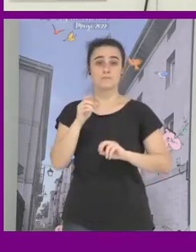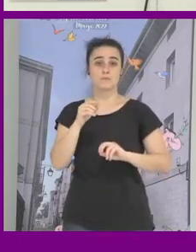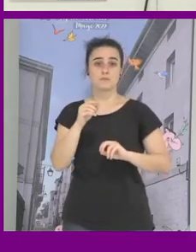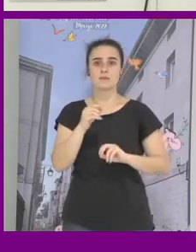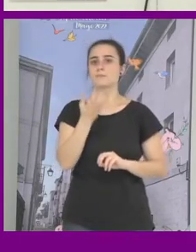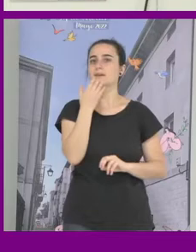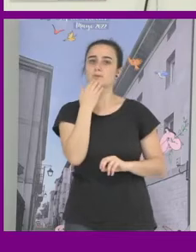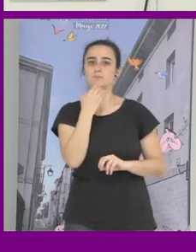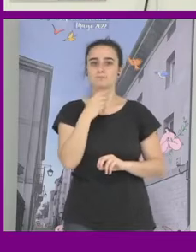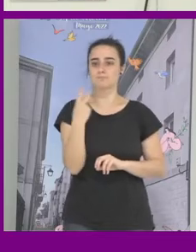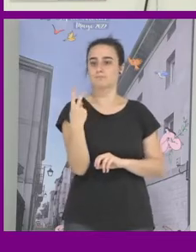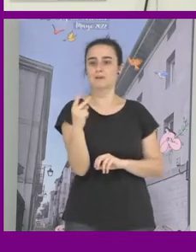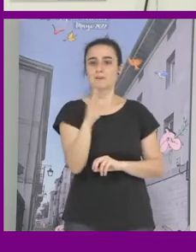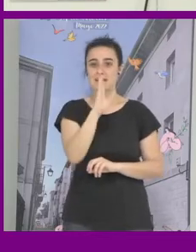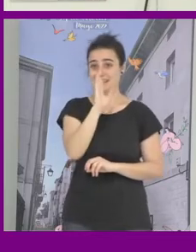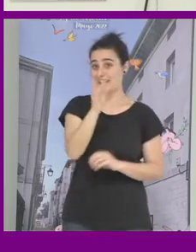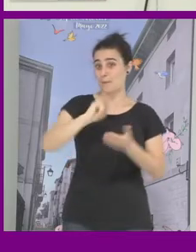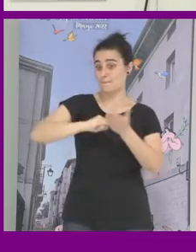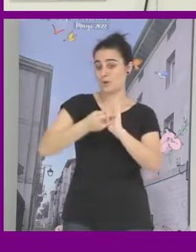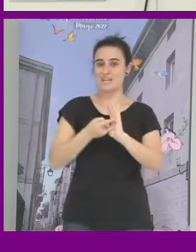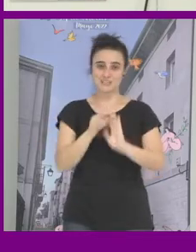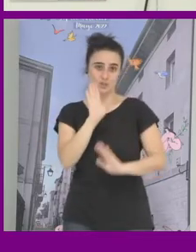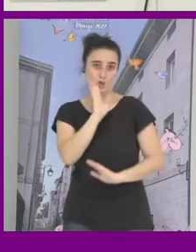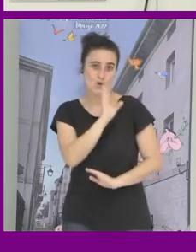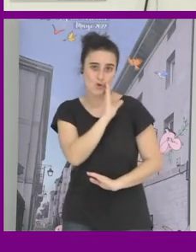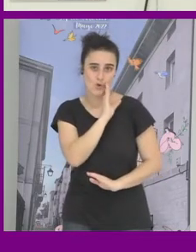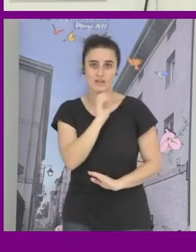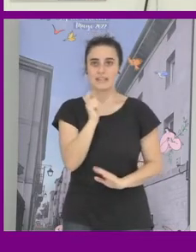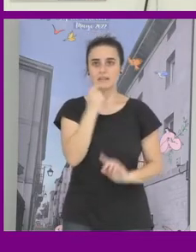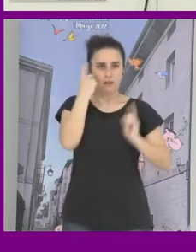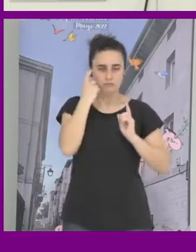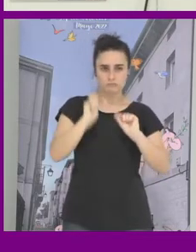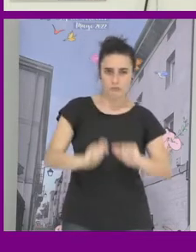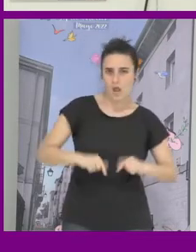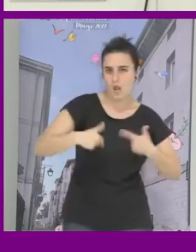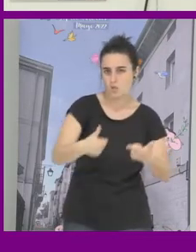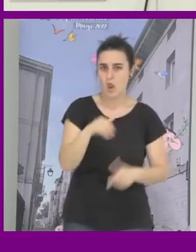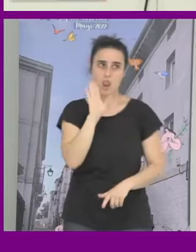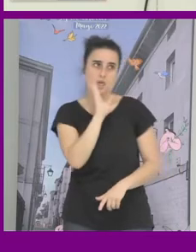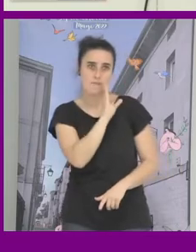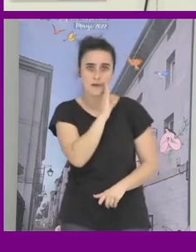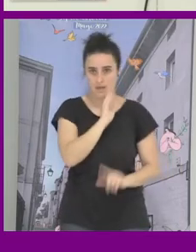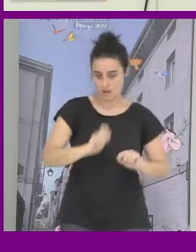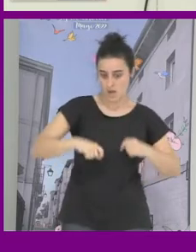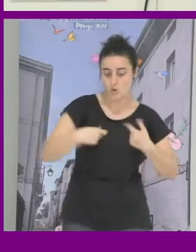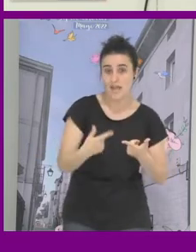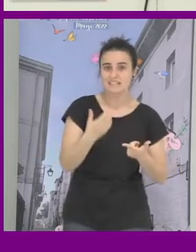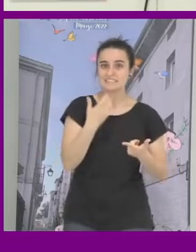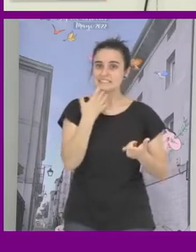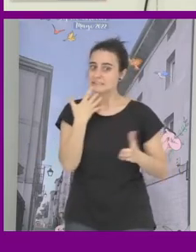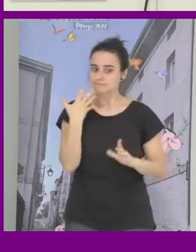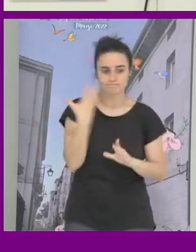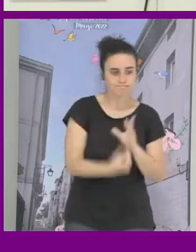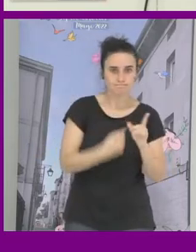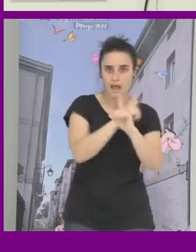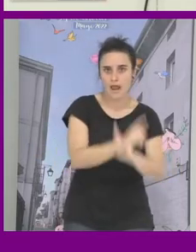heteroetan, normalean amatasun biologikoa da lehenengo aukera, ez, buruan daukaten lehenengo aukera, eta hori txarto ateratzen bada, ba, beste